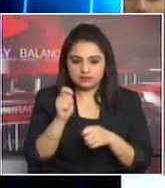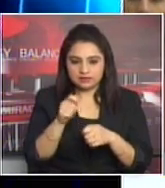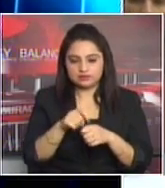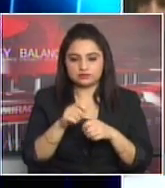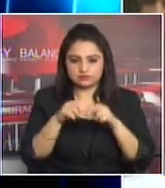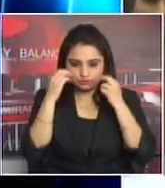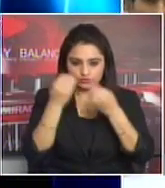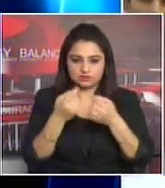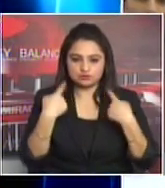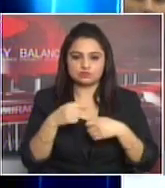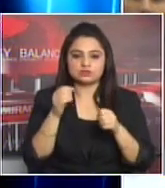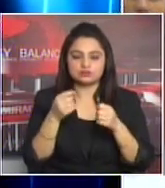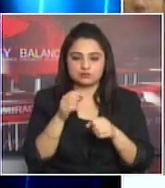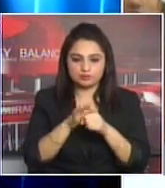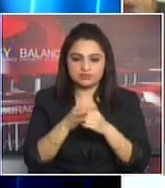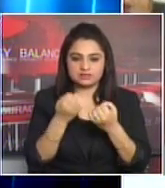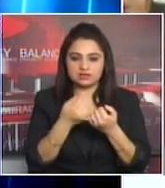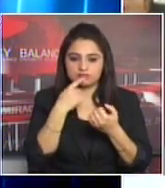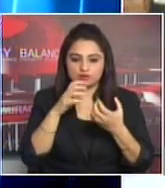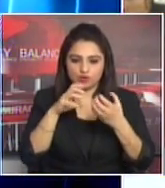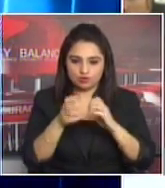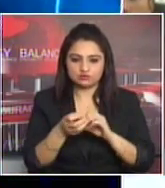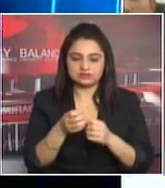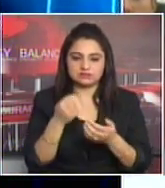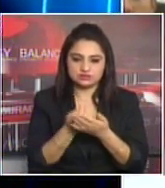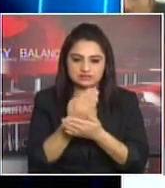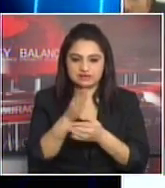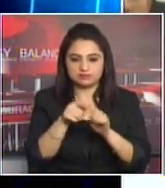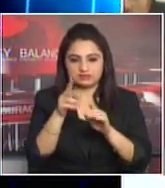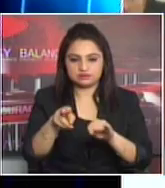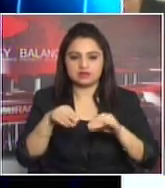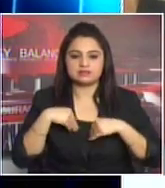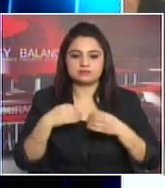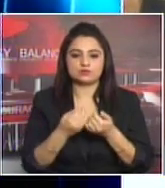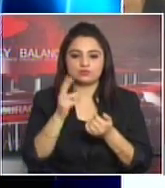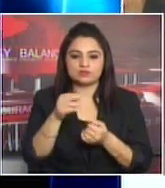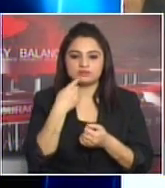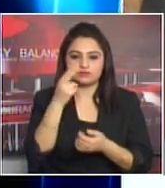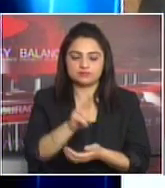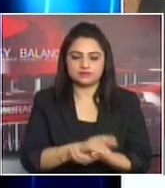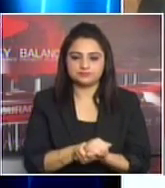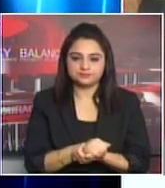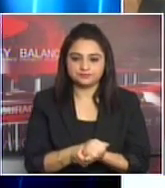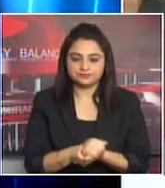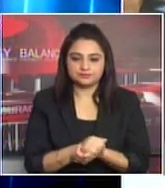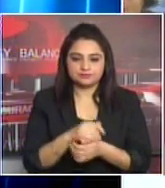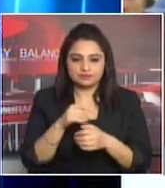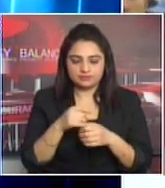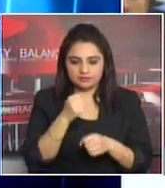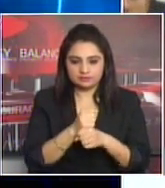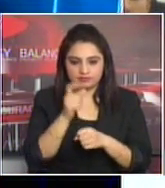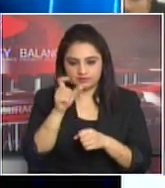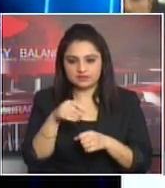स्वास्थ्यको व्यवस्था गरेको भन्दै औद्योगिक प्रतिष्ठानले यसको पालना गर्नुपर्ने बताउनुभयो। श्रमिक सम्बन्धी